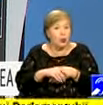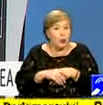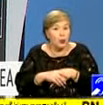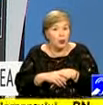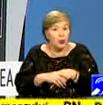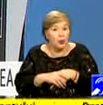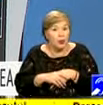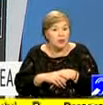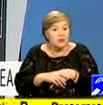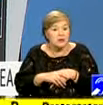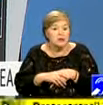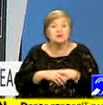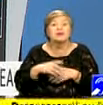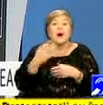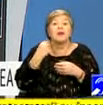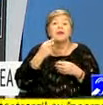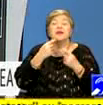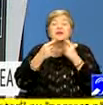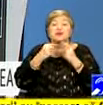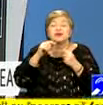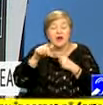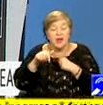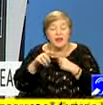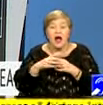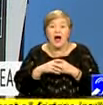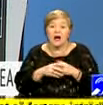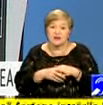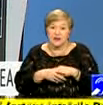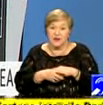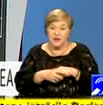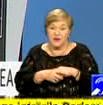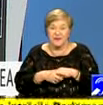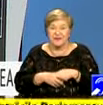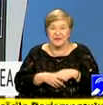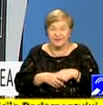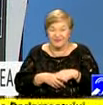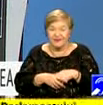your today's meeting and I hope we will mulțumesc foarte mult pentru